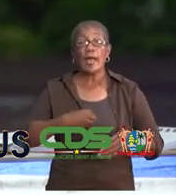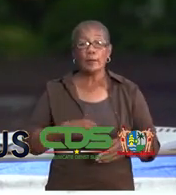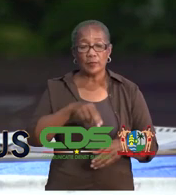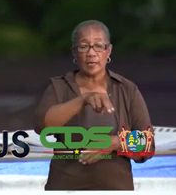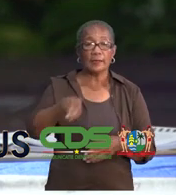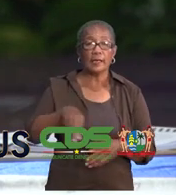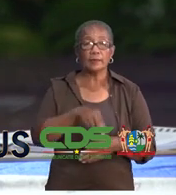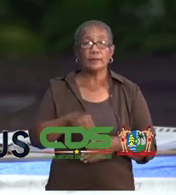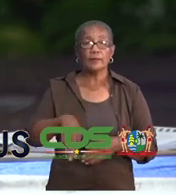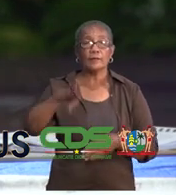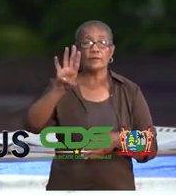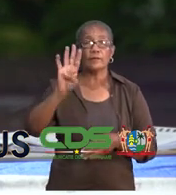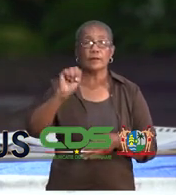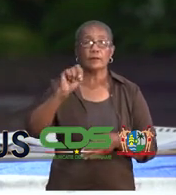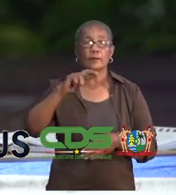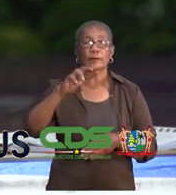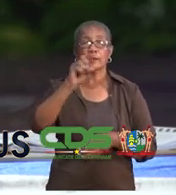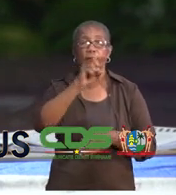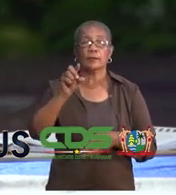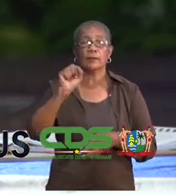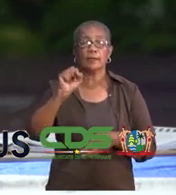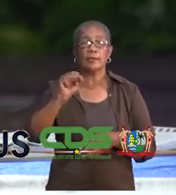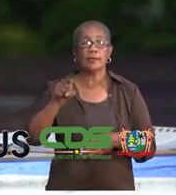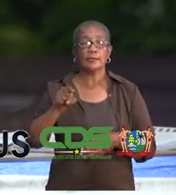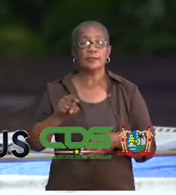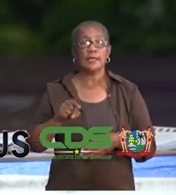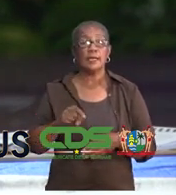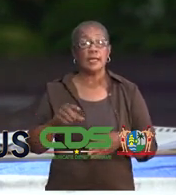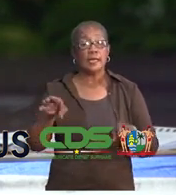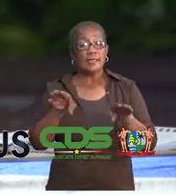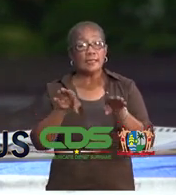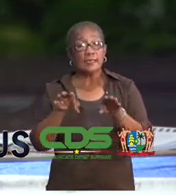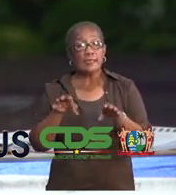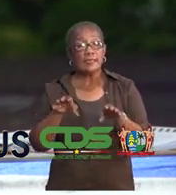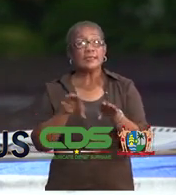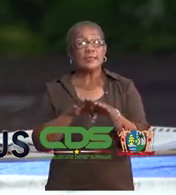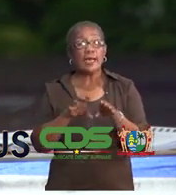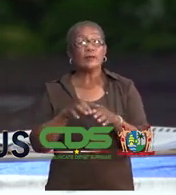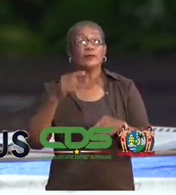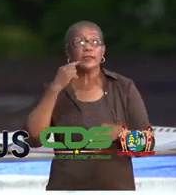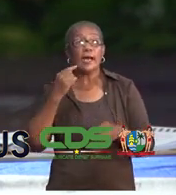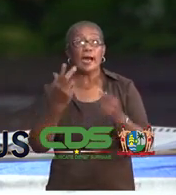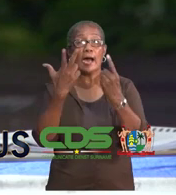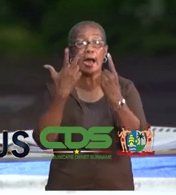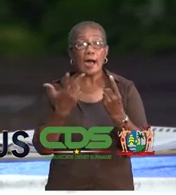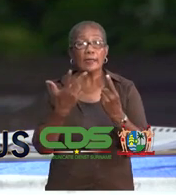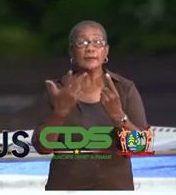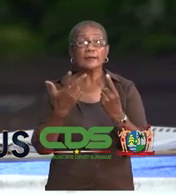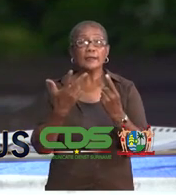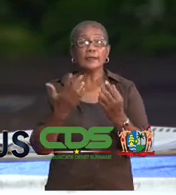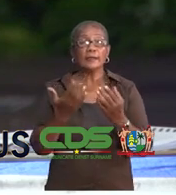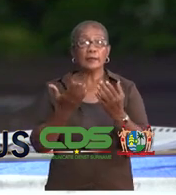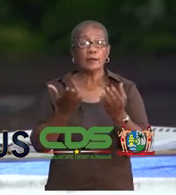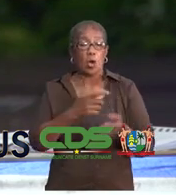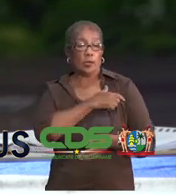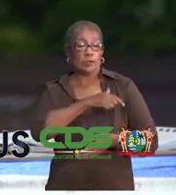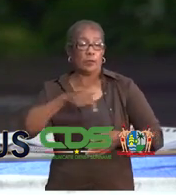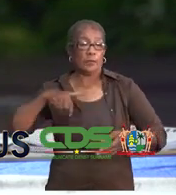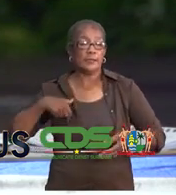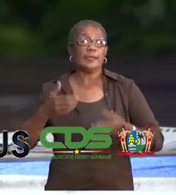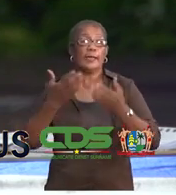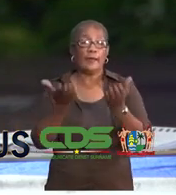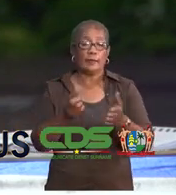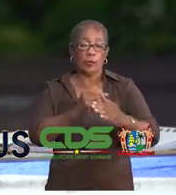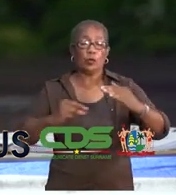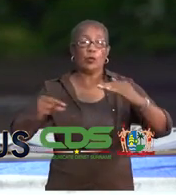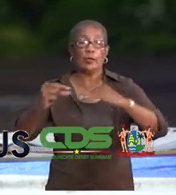nationaliteit van Belize. Dezelfde dag, de 18e, zal een state dinner worden aangeboden door onze host, de president van